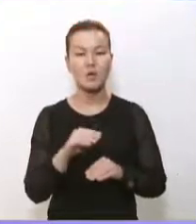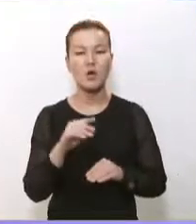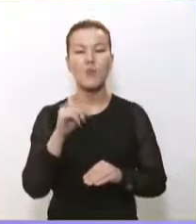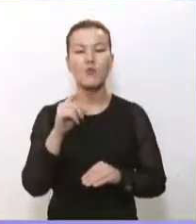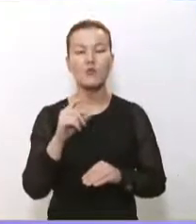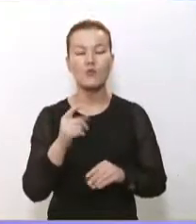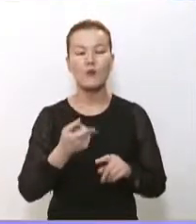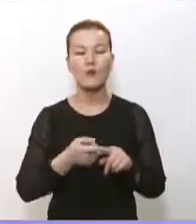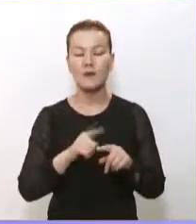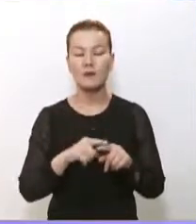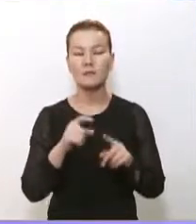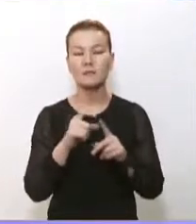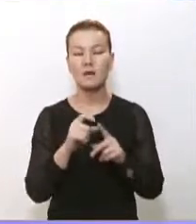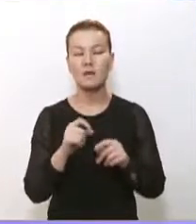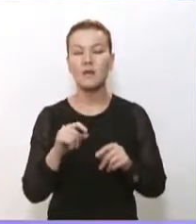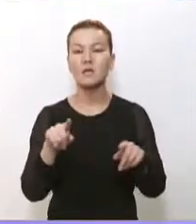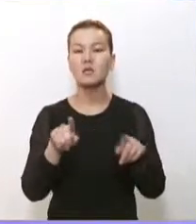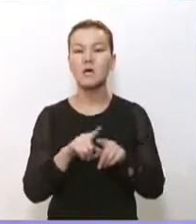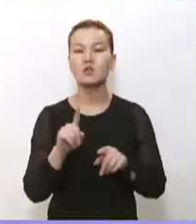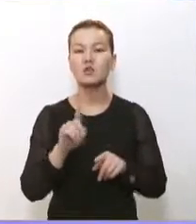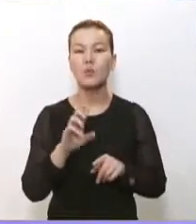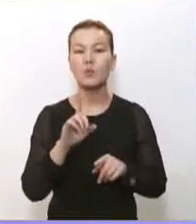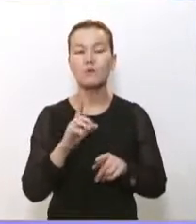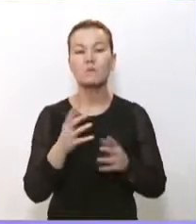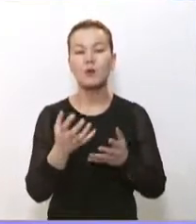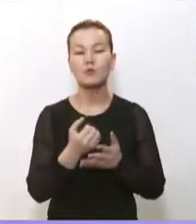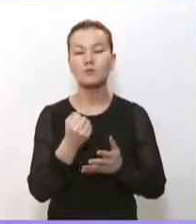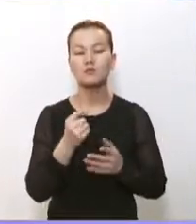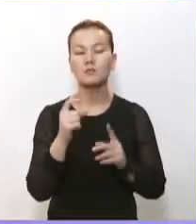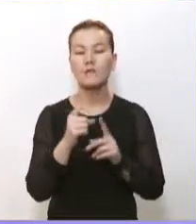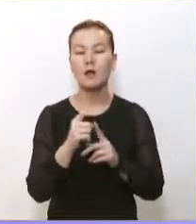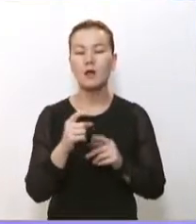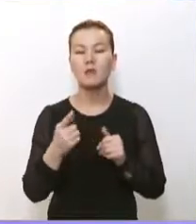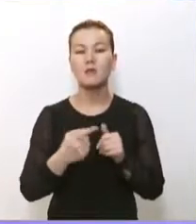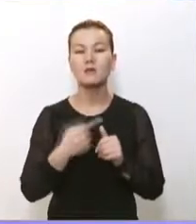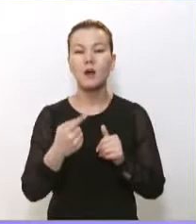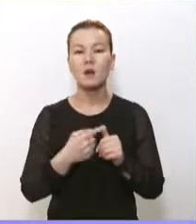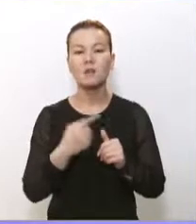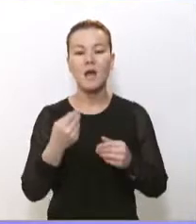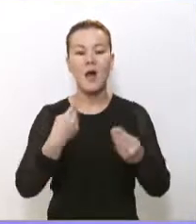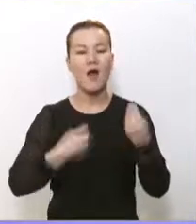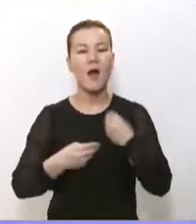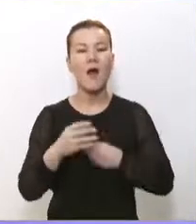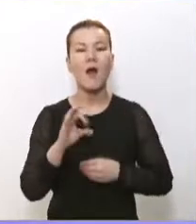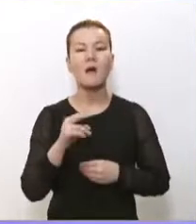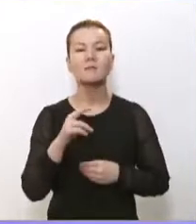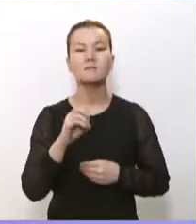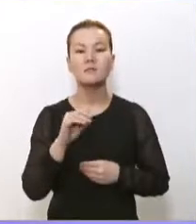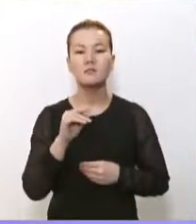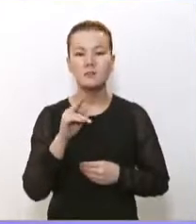в этих словах так, чтобы получились слова название одежды.